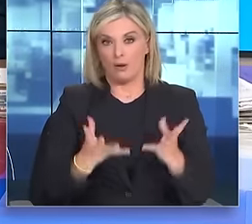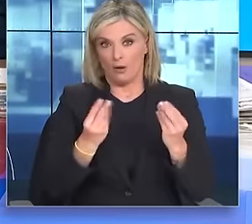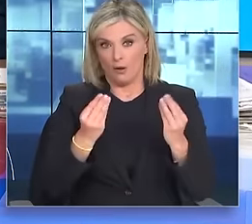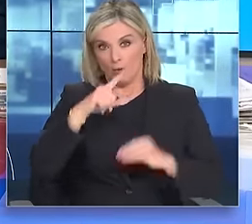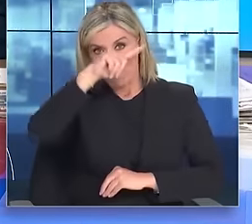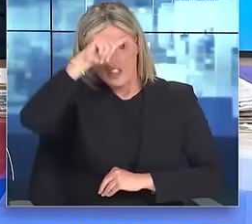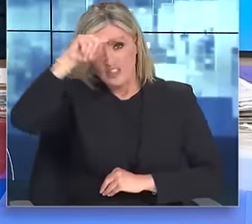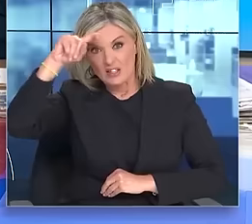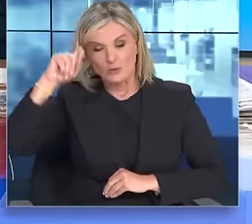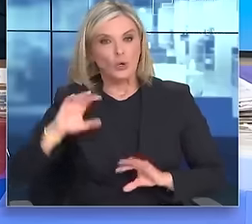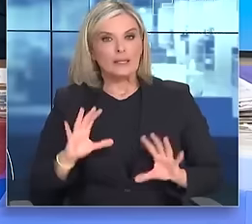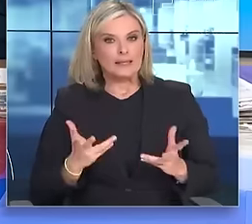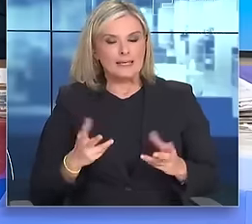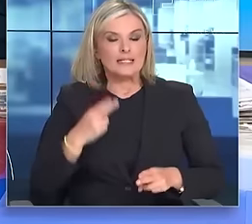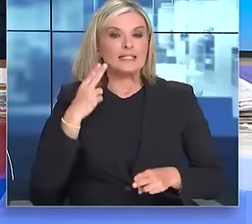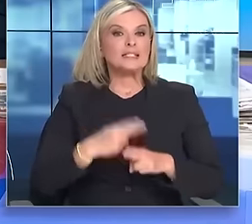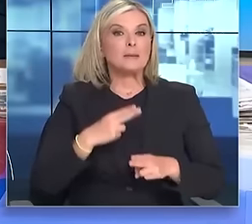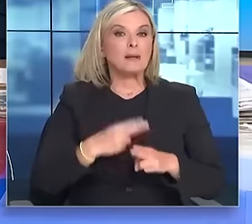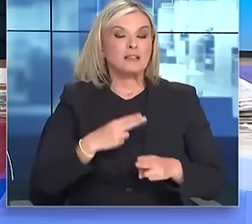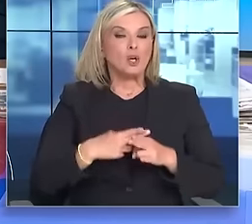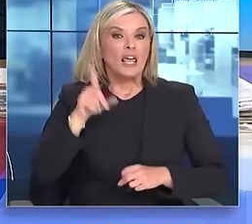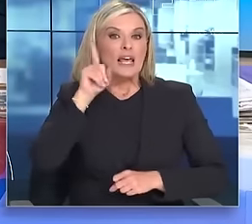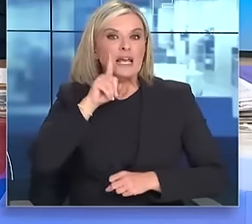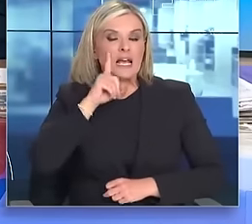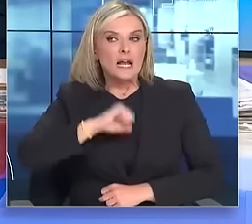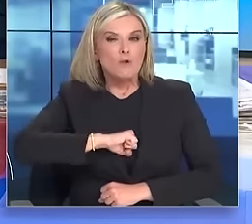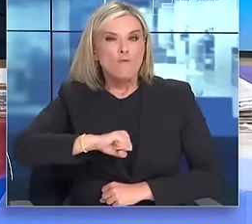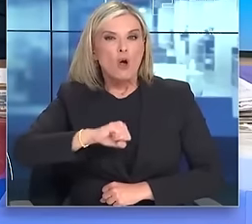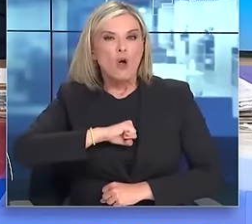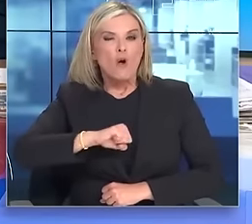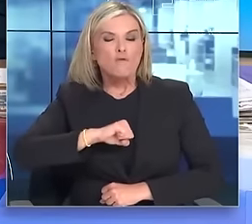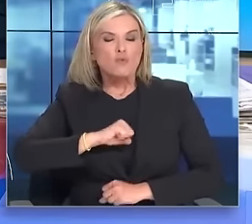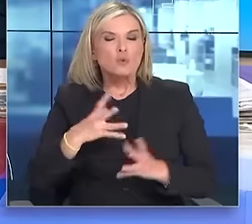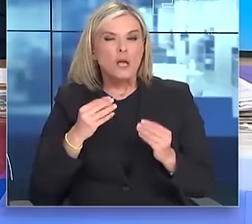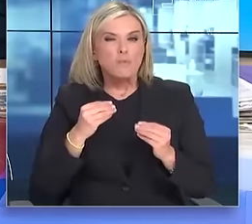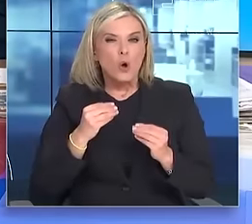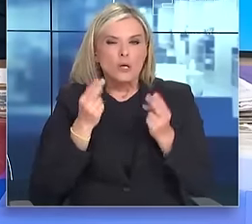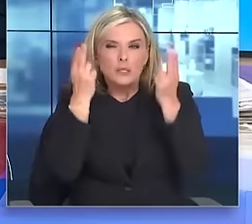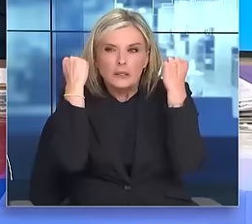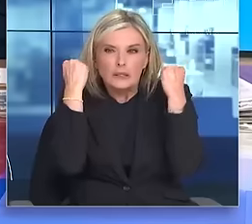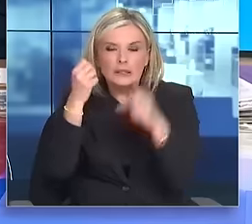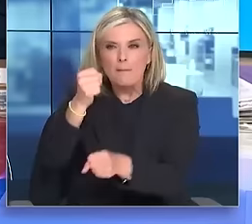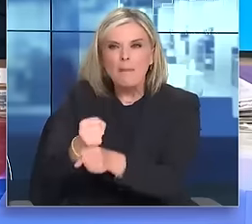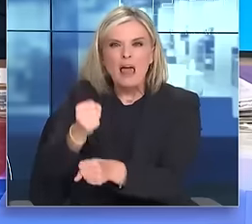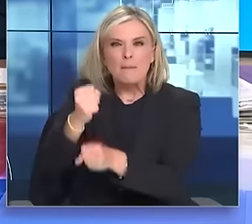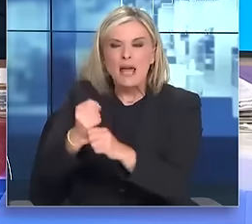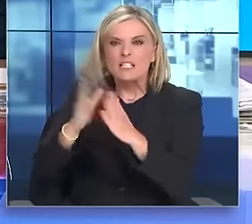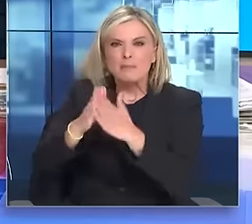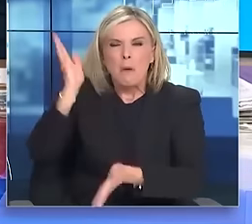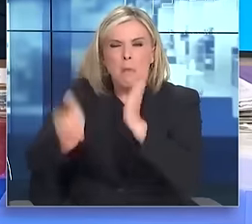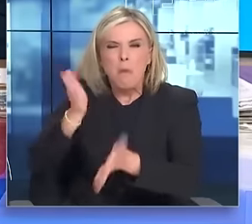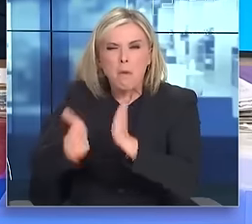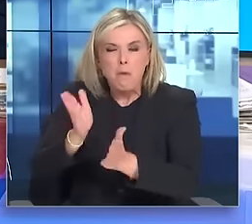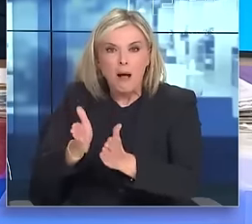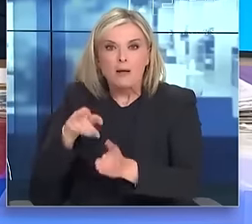πάρει κάποιος την απόφαση, όχι να καταγγείλει, αλλά να φύγει ουσιαστικά από το σπίτι και από το κακοποιητικό περιβάλλον και να αναζητήσει πραγματική προστασία. Και όσο